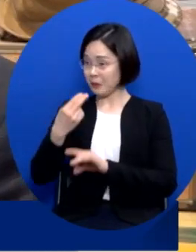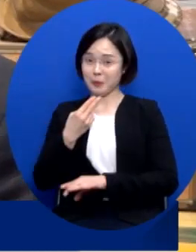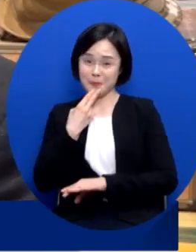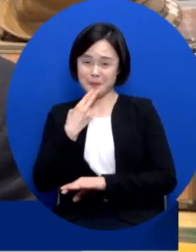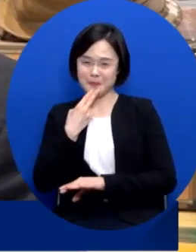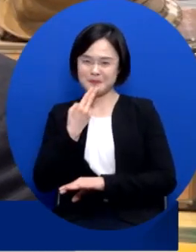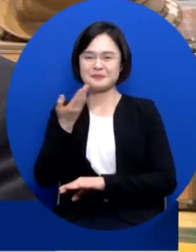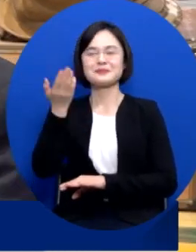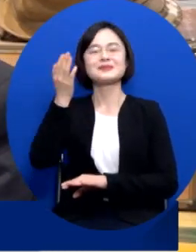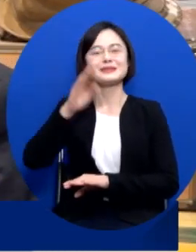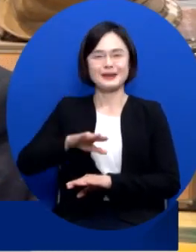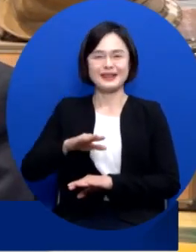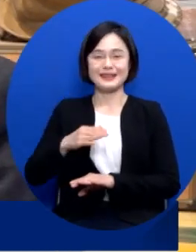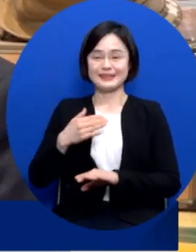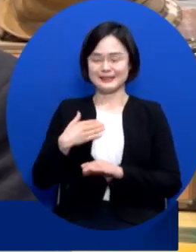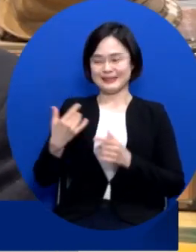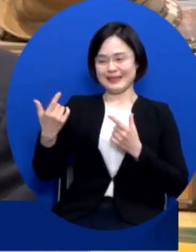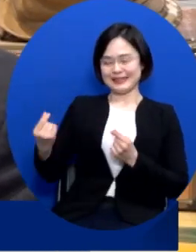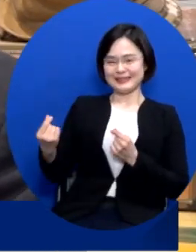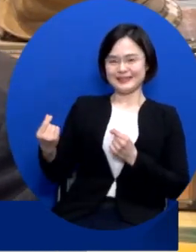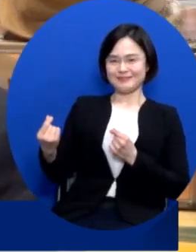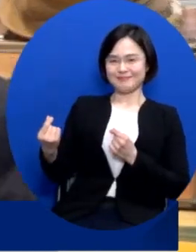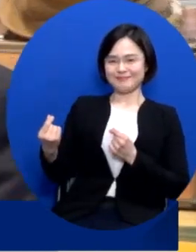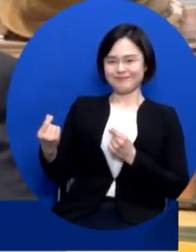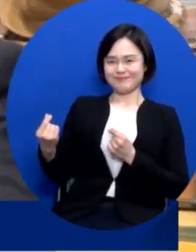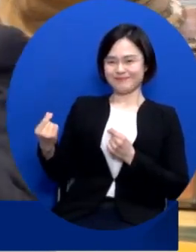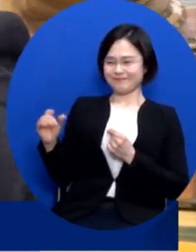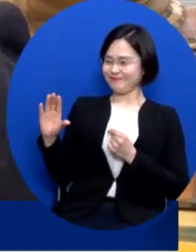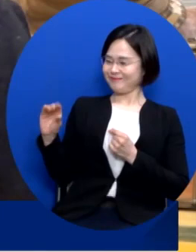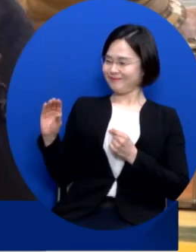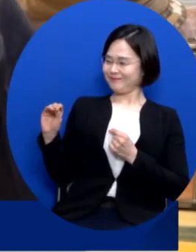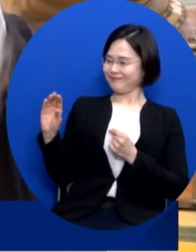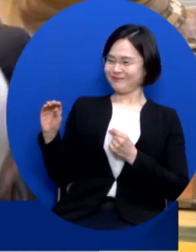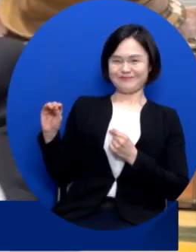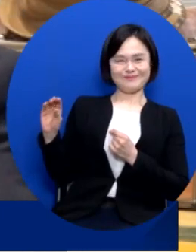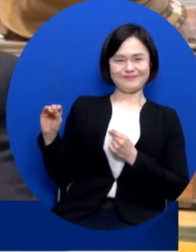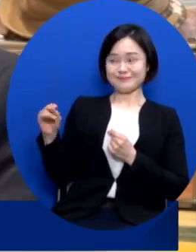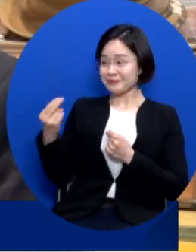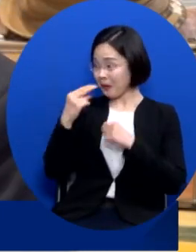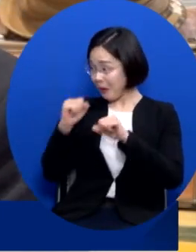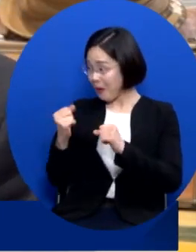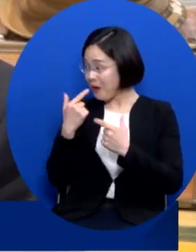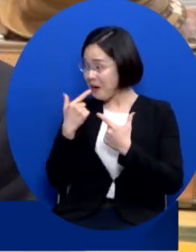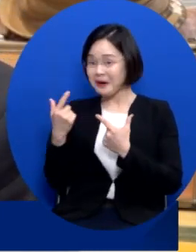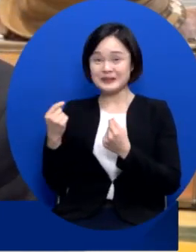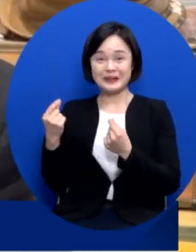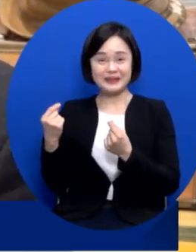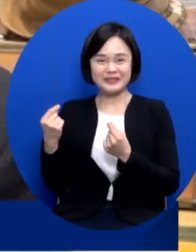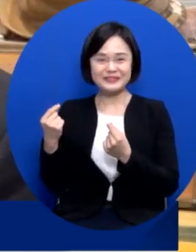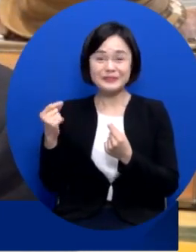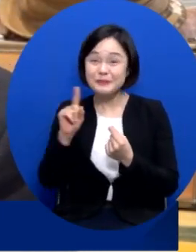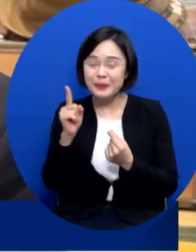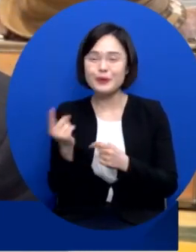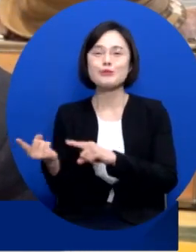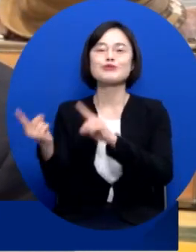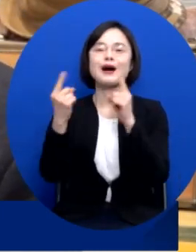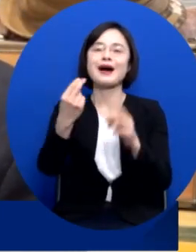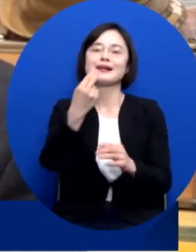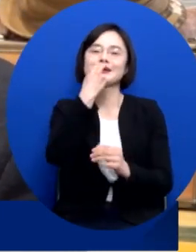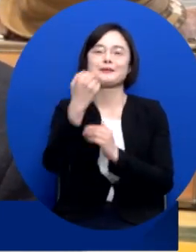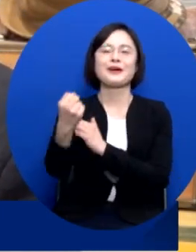뒤에 함께함으로 살아있는 것처럼 영원히 살수 있는 부활의